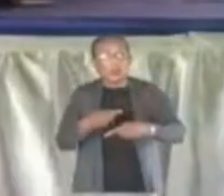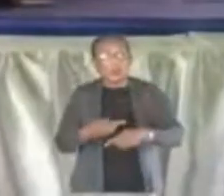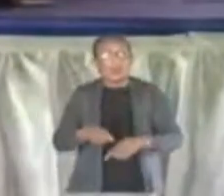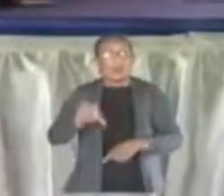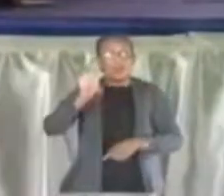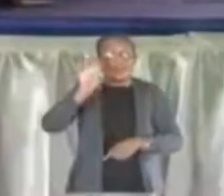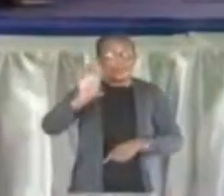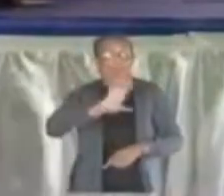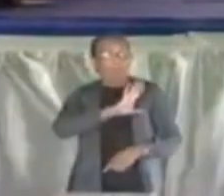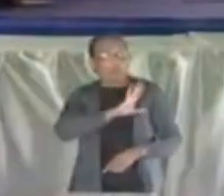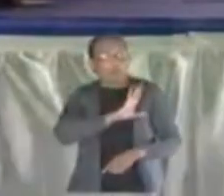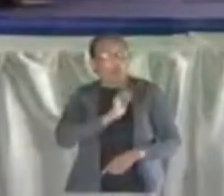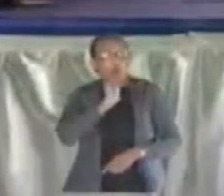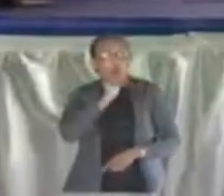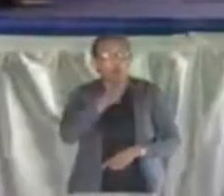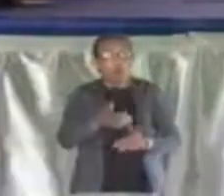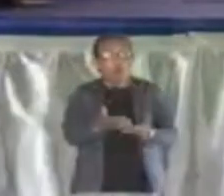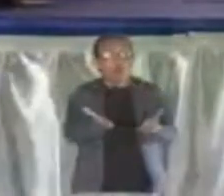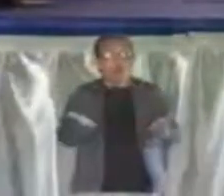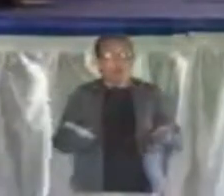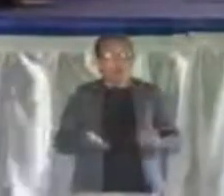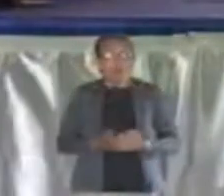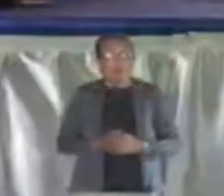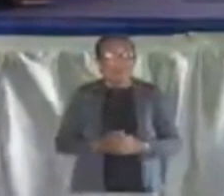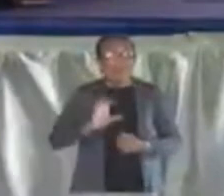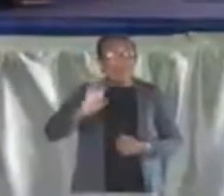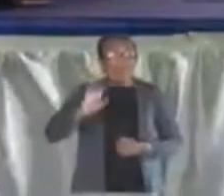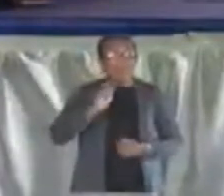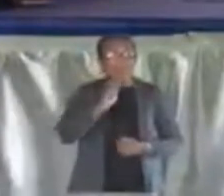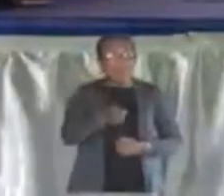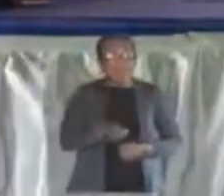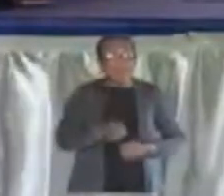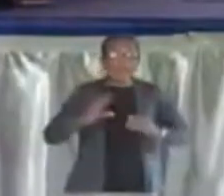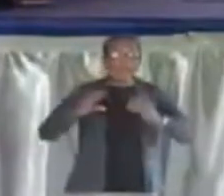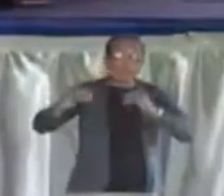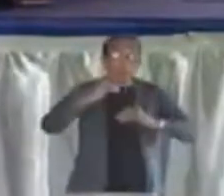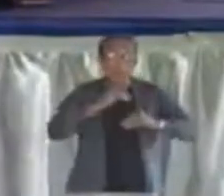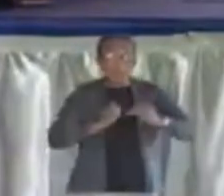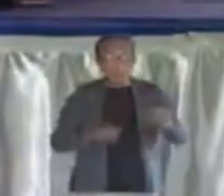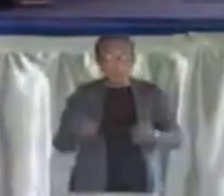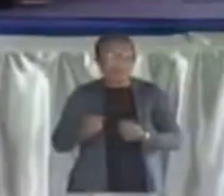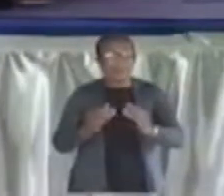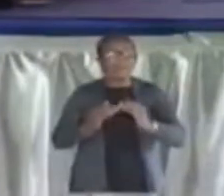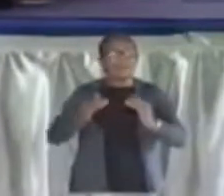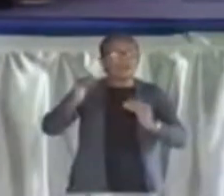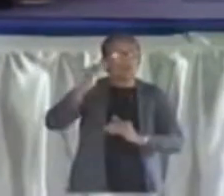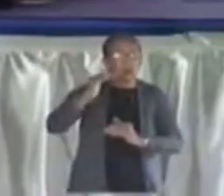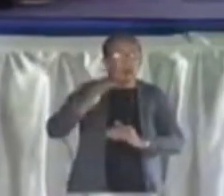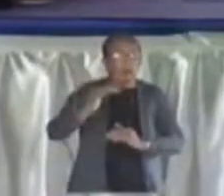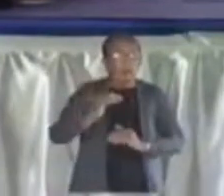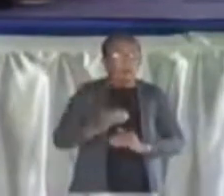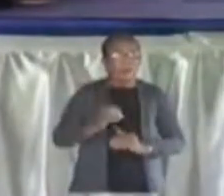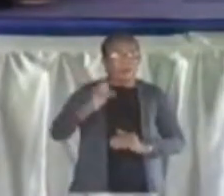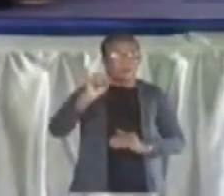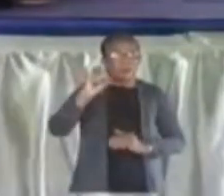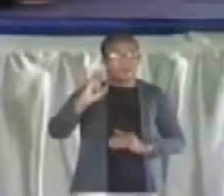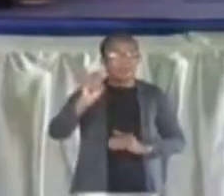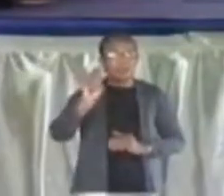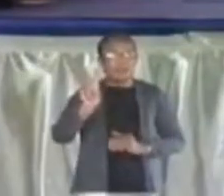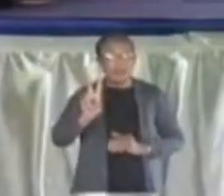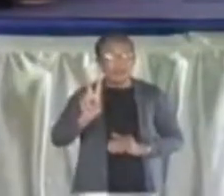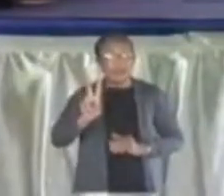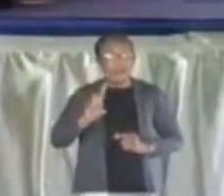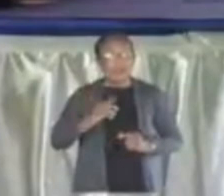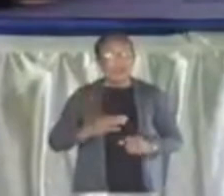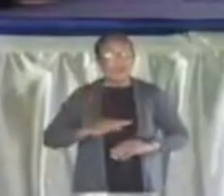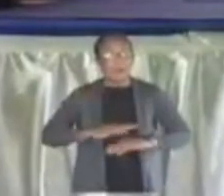Kandidaten zijn ook voorgesteld. En we hebben die kandidaten besproken in de regering, stop. Met CV, met